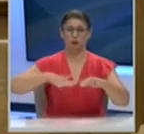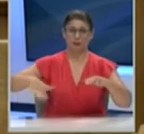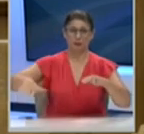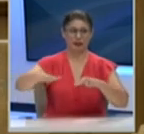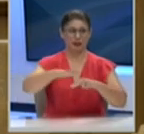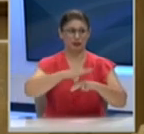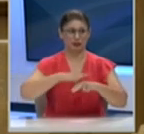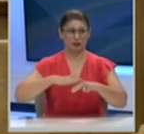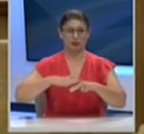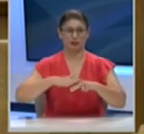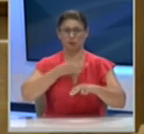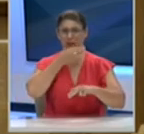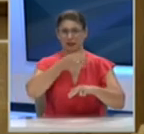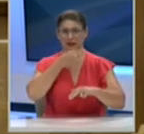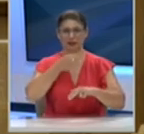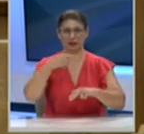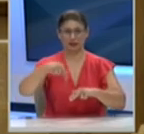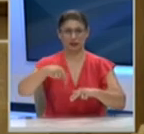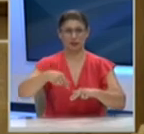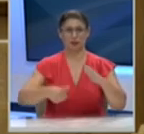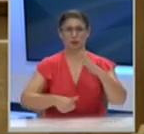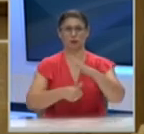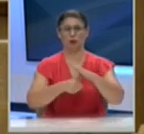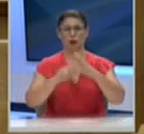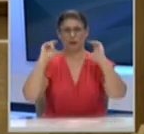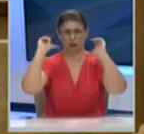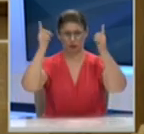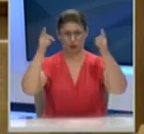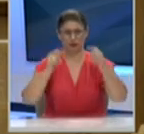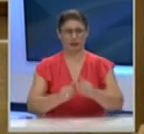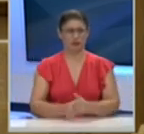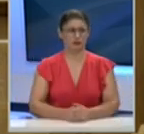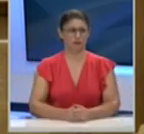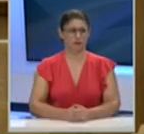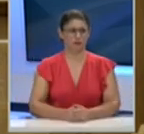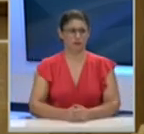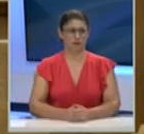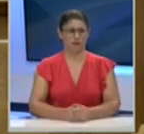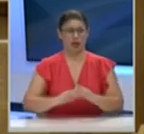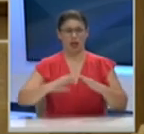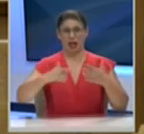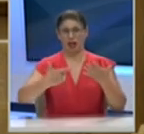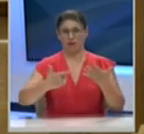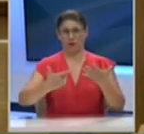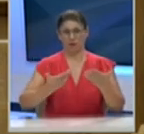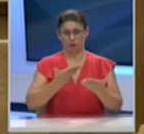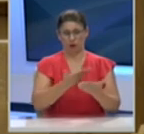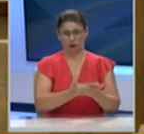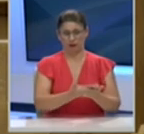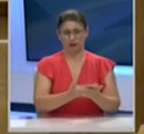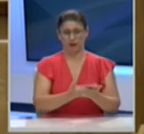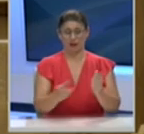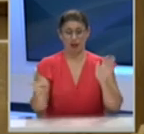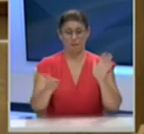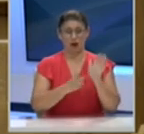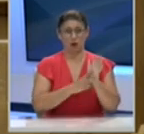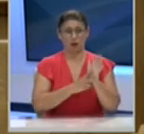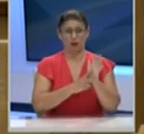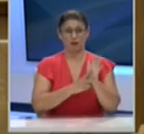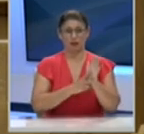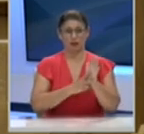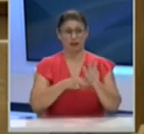Επικρατείας με εισηγήτρια τη σημερινή Πρόεδρο της Δημοκρατίας. Έβδομη πρόταση. Να απαγορεύσετε